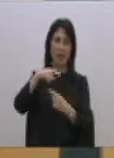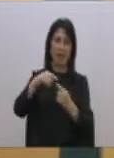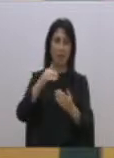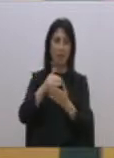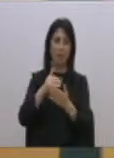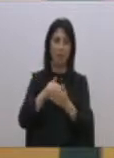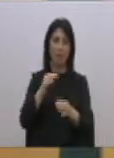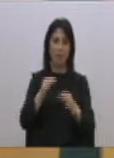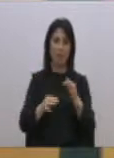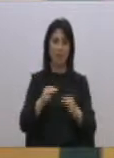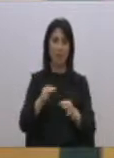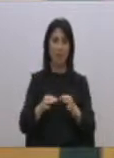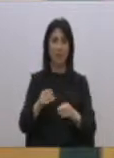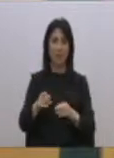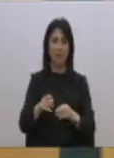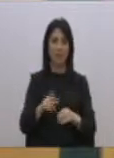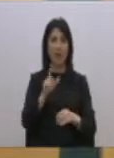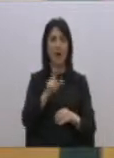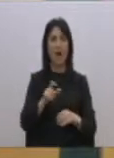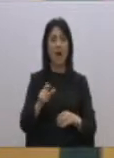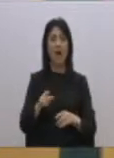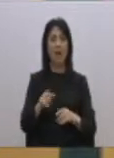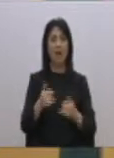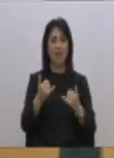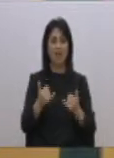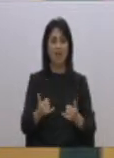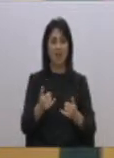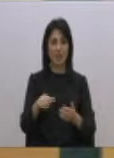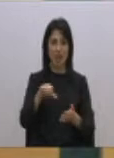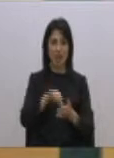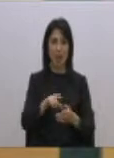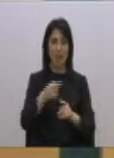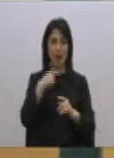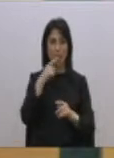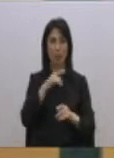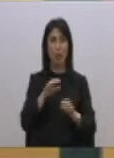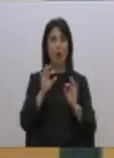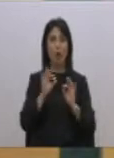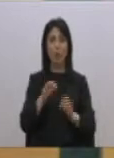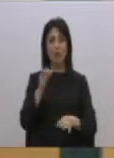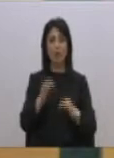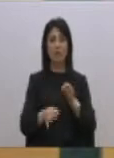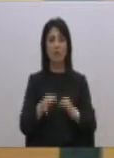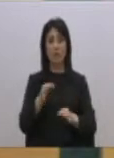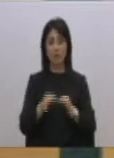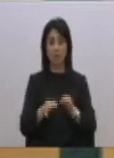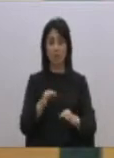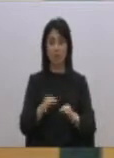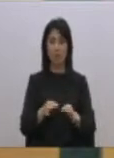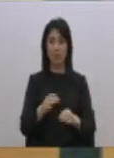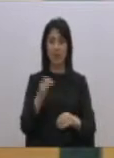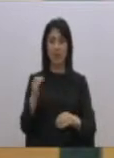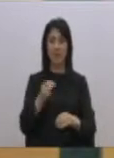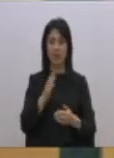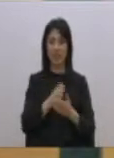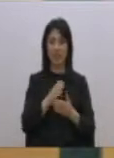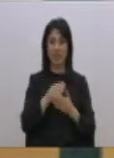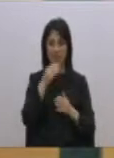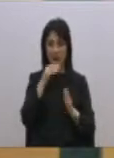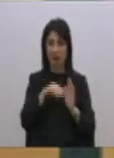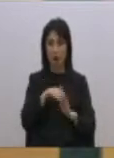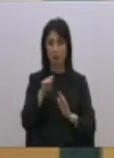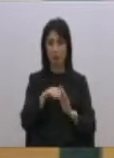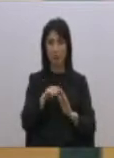სასამართლო. და აი ეს ხალხი, ვინც დღეს თქვენ გამოდიხართ, ამბობთ, რომ ობიექტური მართლმსაჯულების ინტერესი გაქვთ და